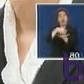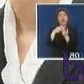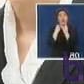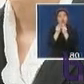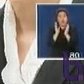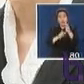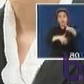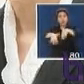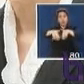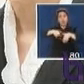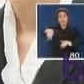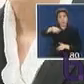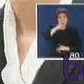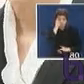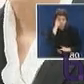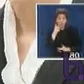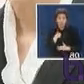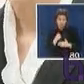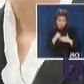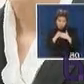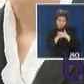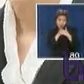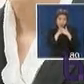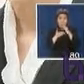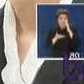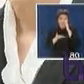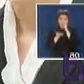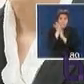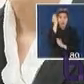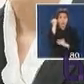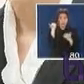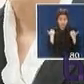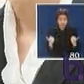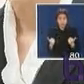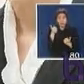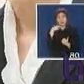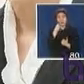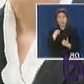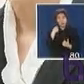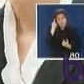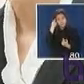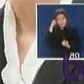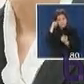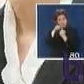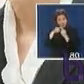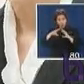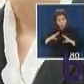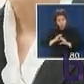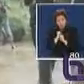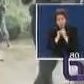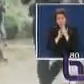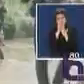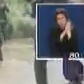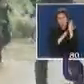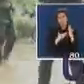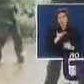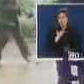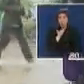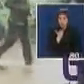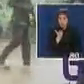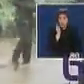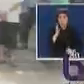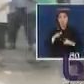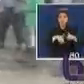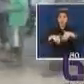าเราจะร่วมกันฟันฝ่าวิกฤตครั้งนี้ให้ทุกคนต้องเสียสละเพื่อส่วนรวมและขอร้องประชาชน